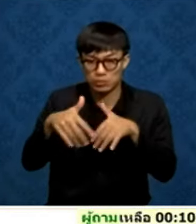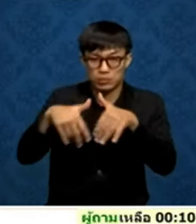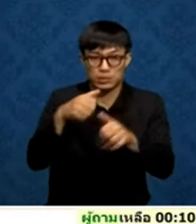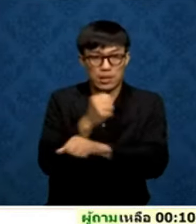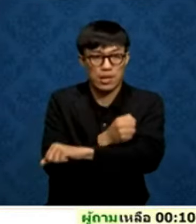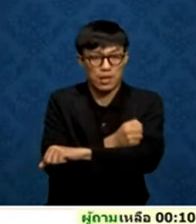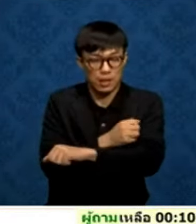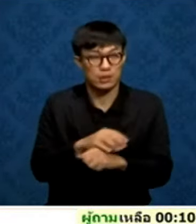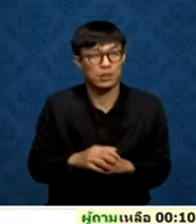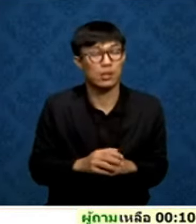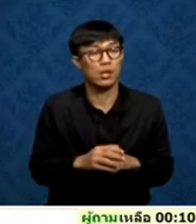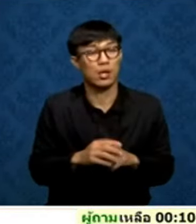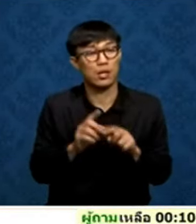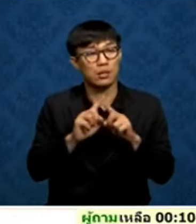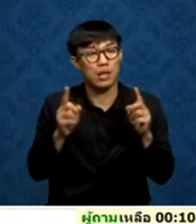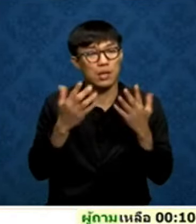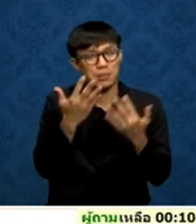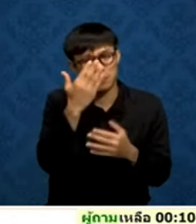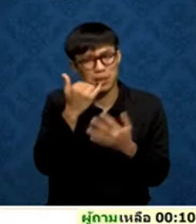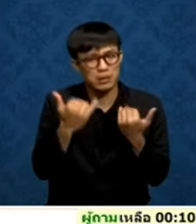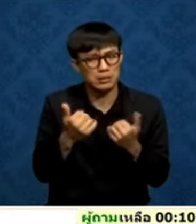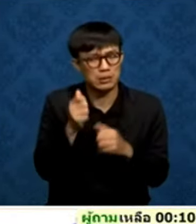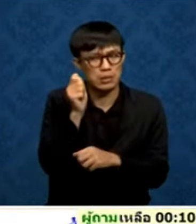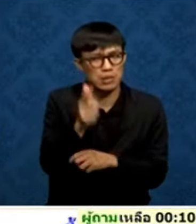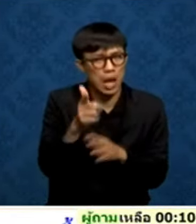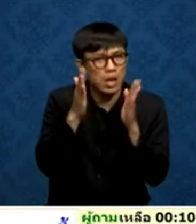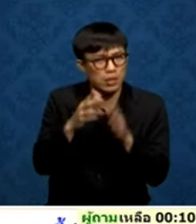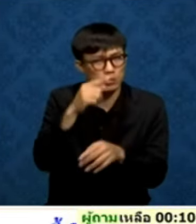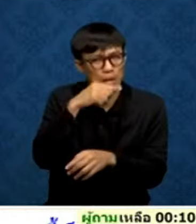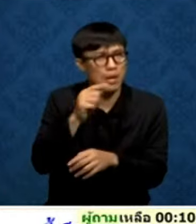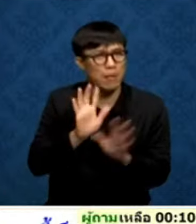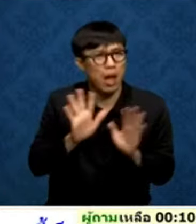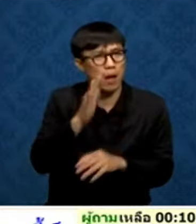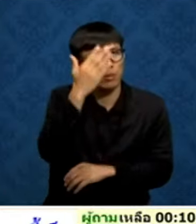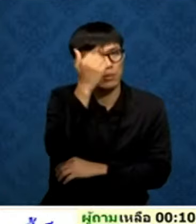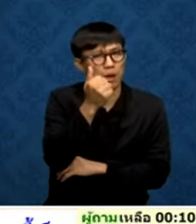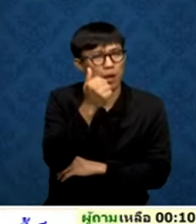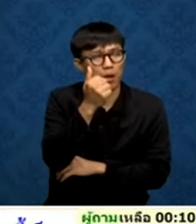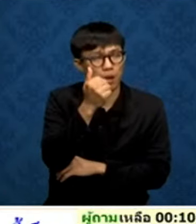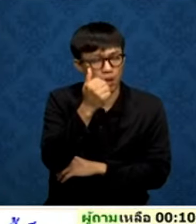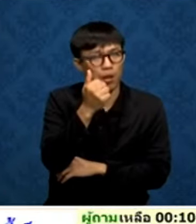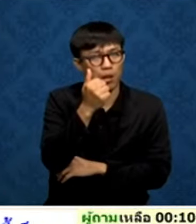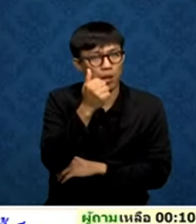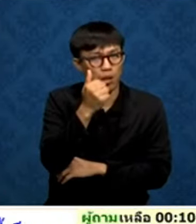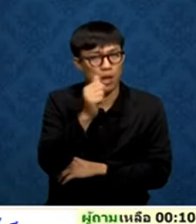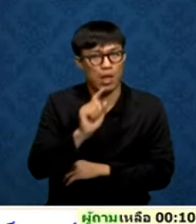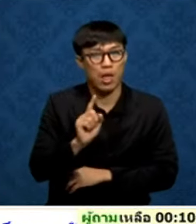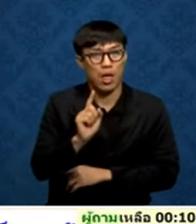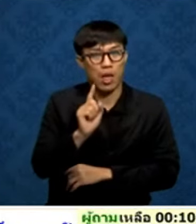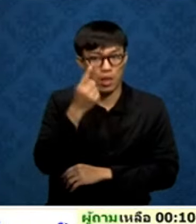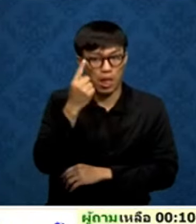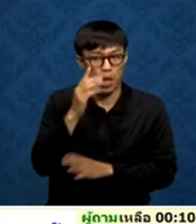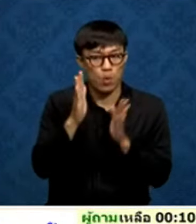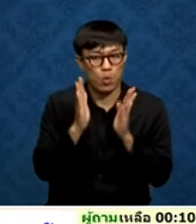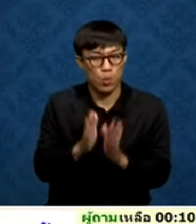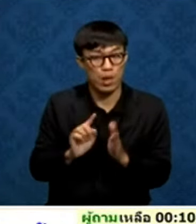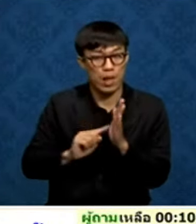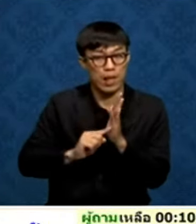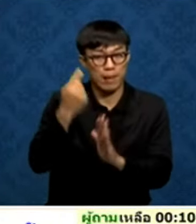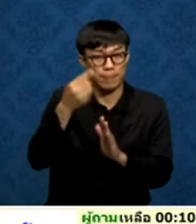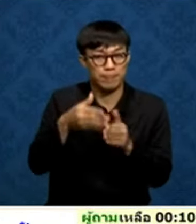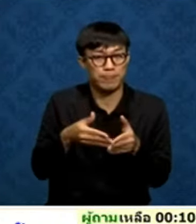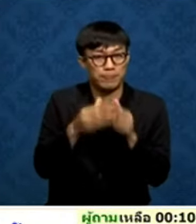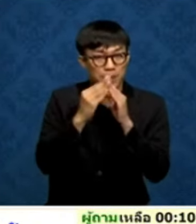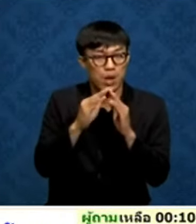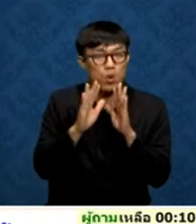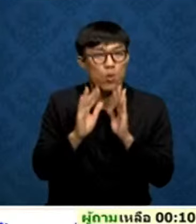ำไมถึงการแจ้งแรงงานยังไม่เกิดขึ้นนะครับเพราะนั้นในช่วงแรกเนี่ยก็จะไม่เยอะอย่างไรก็ตามในช่วงแรกเนื่องจากประเภทของอุตสาหกรรมจ